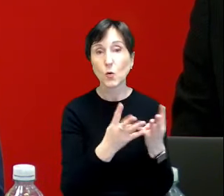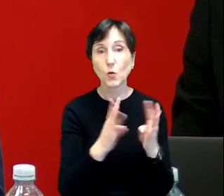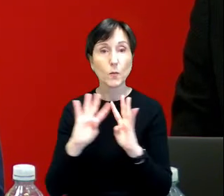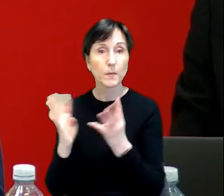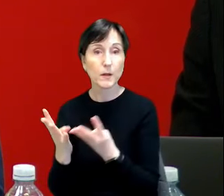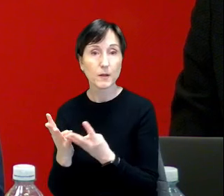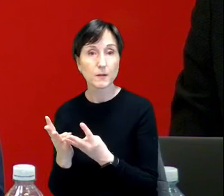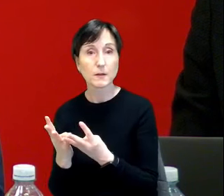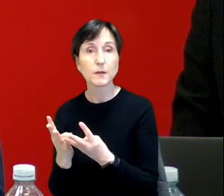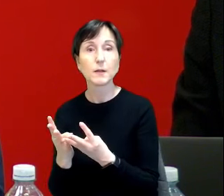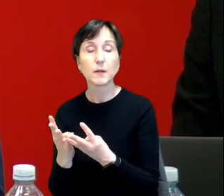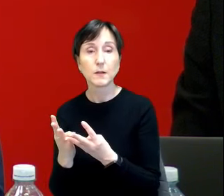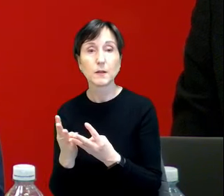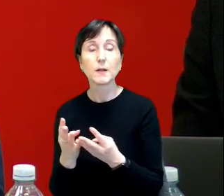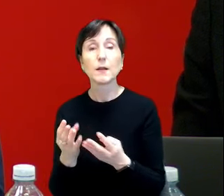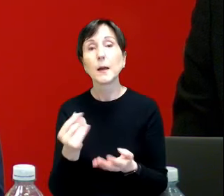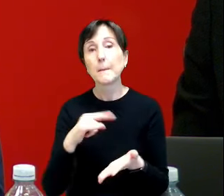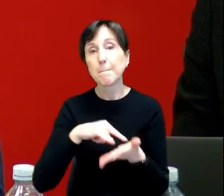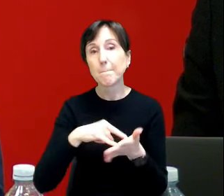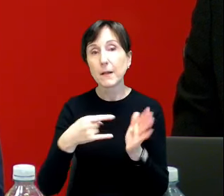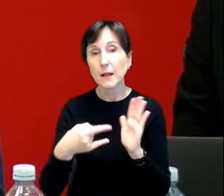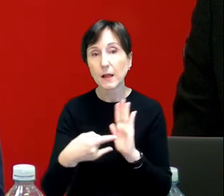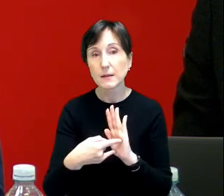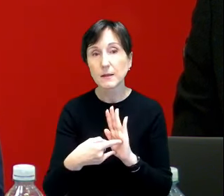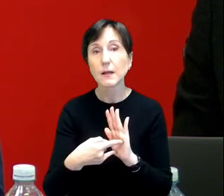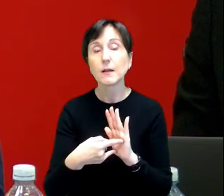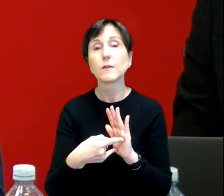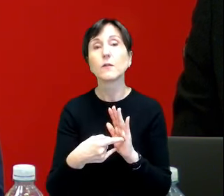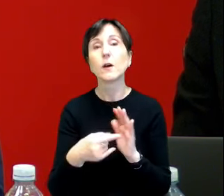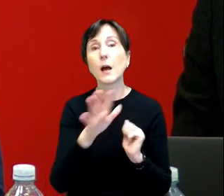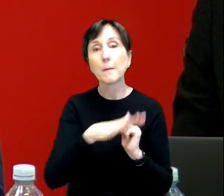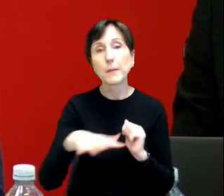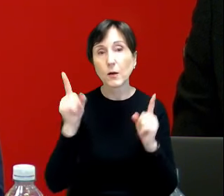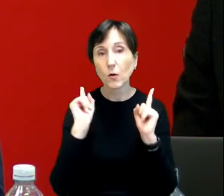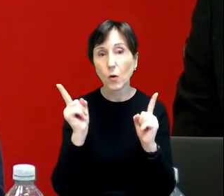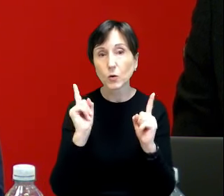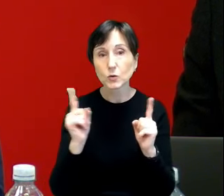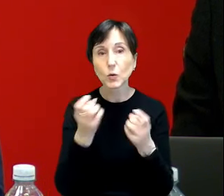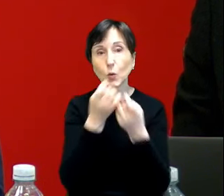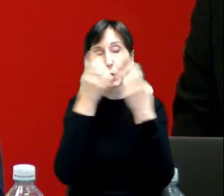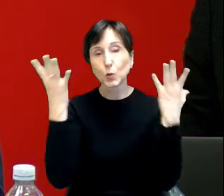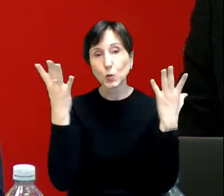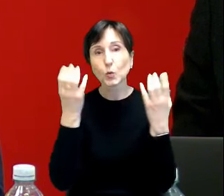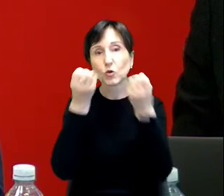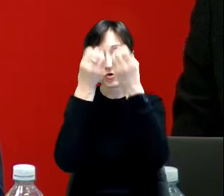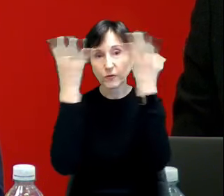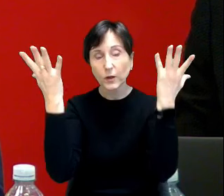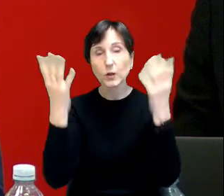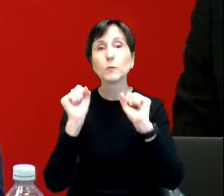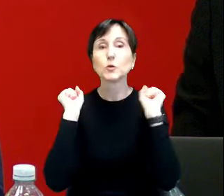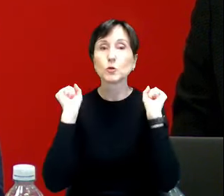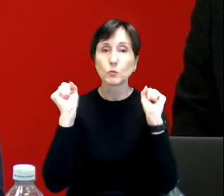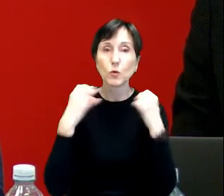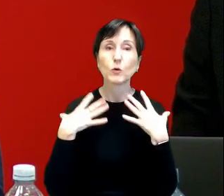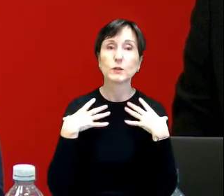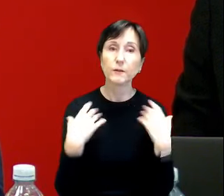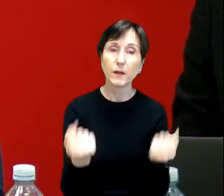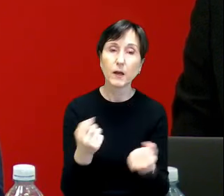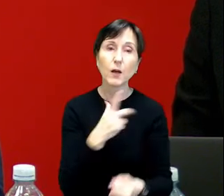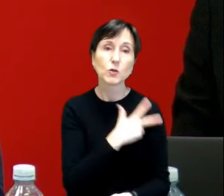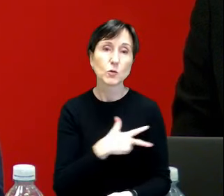strateginio planavimo miesto ūkio ir aplinkosaugos kultūros švietimo ir sporto sveikatos ir socialinių